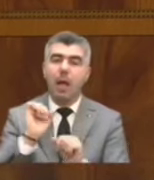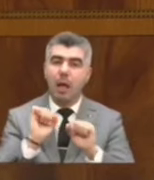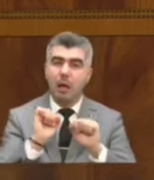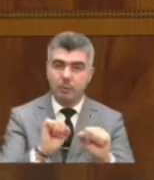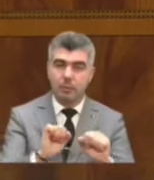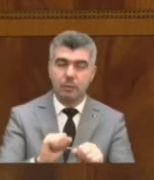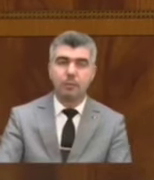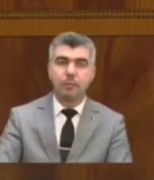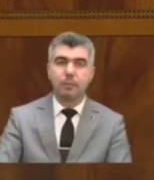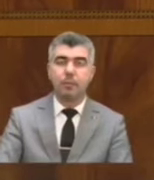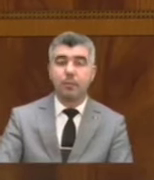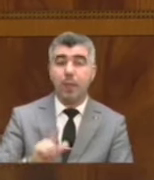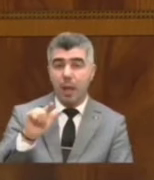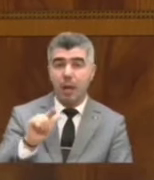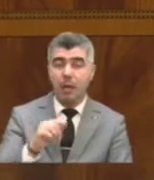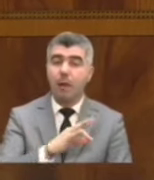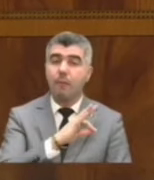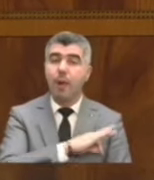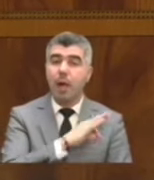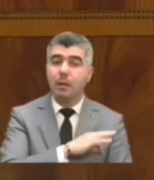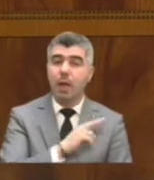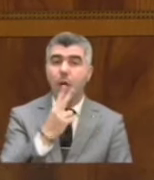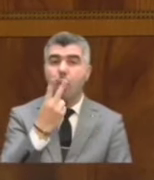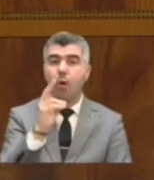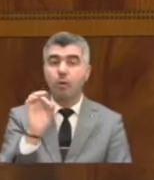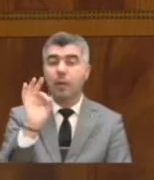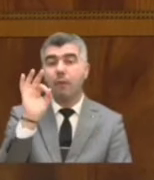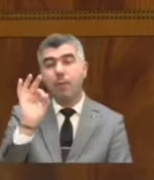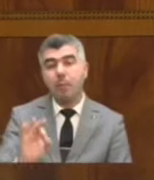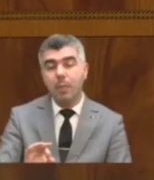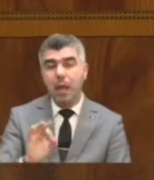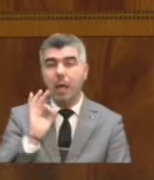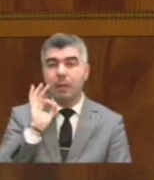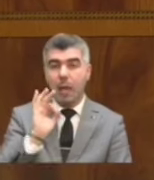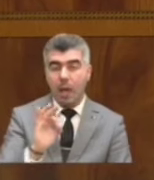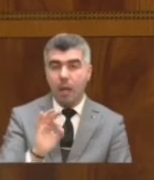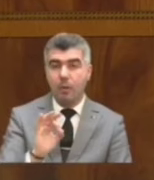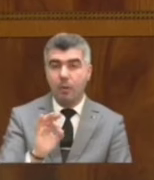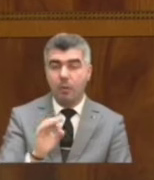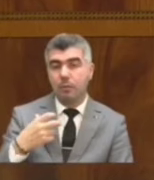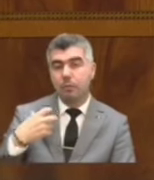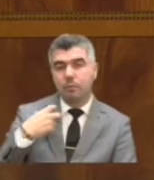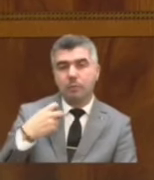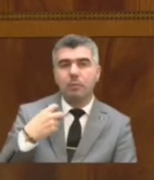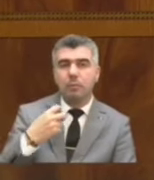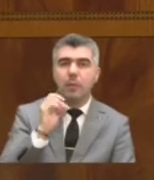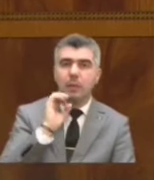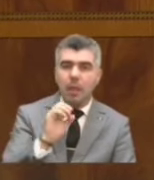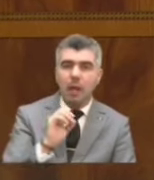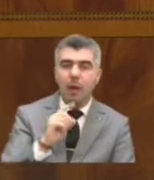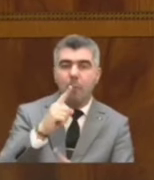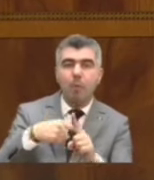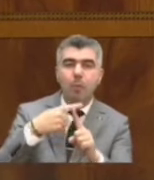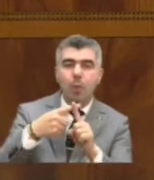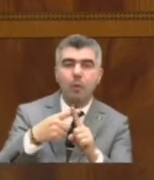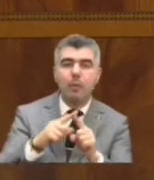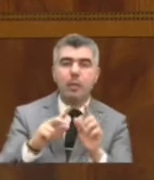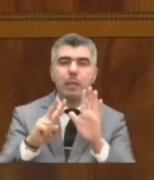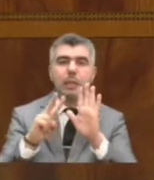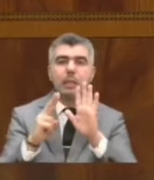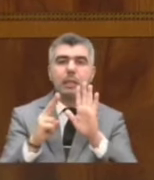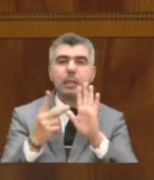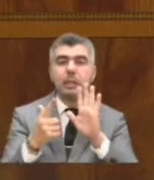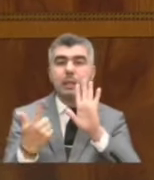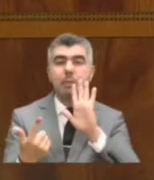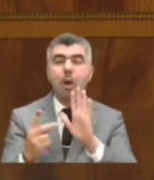في حين استفاد 20% اللي عندهم الإمكانات من أكثر من